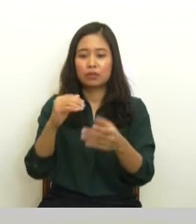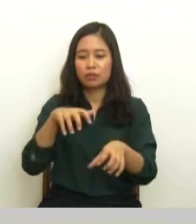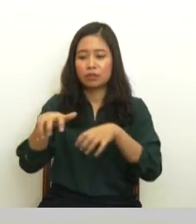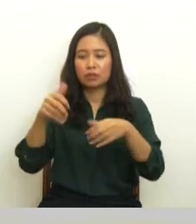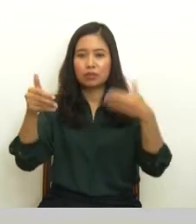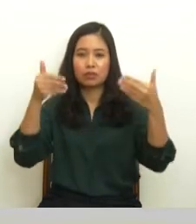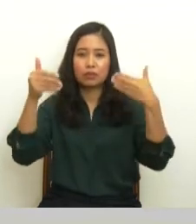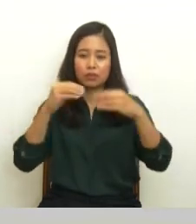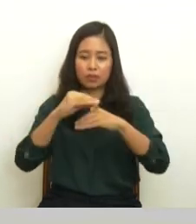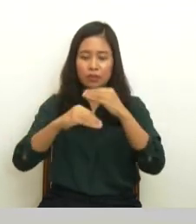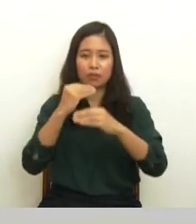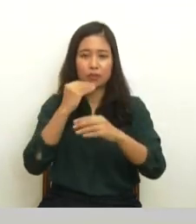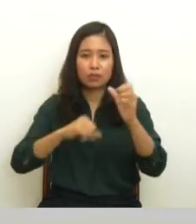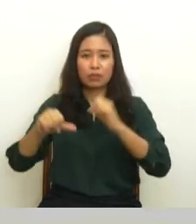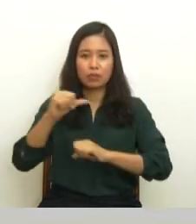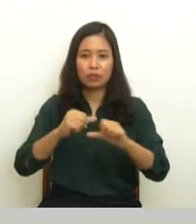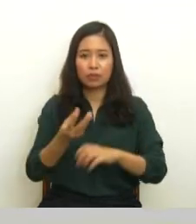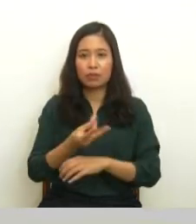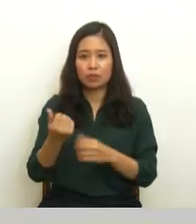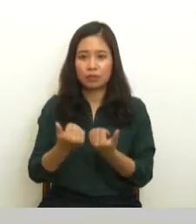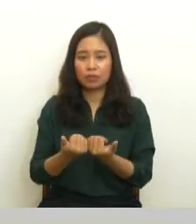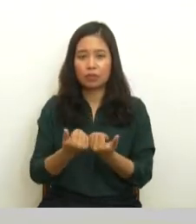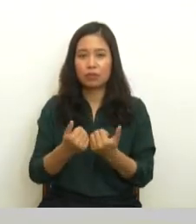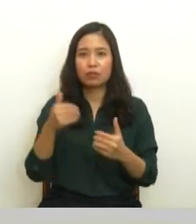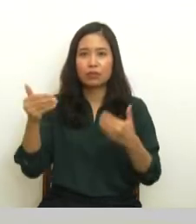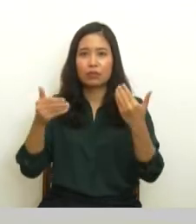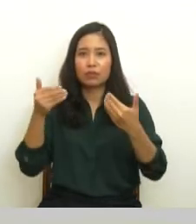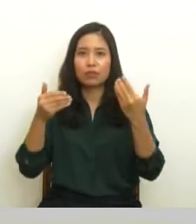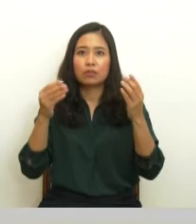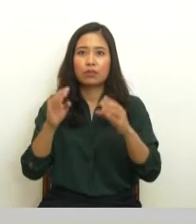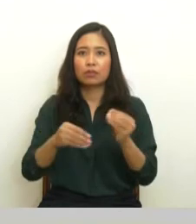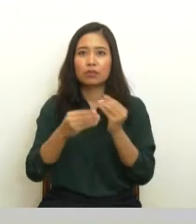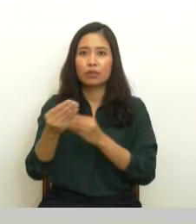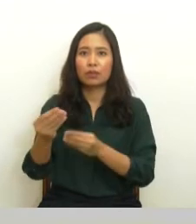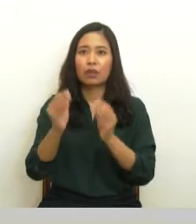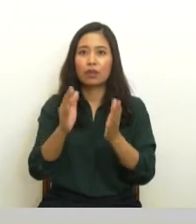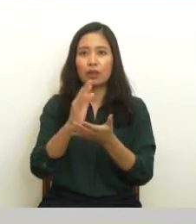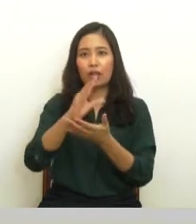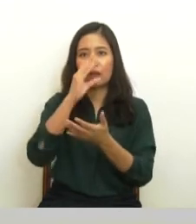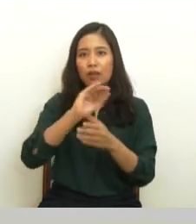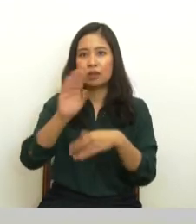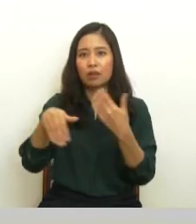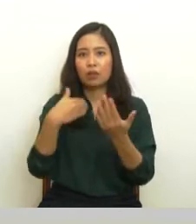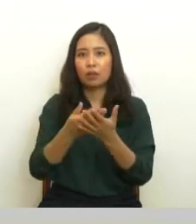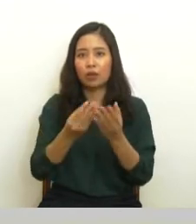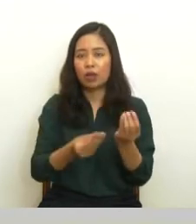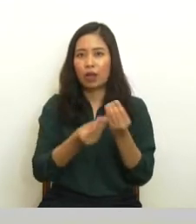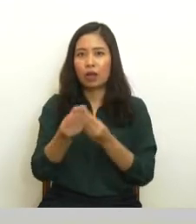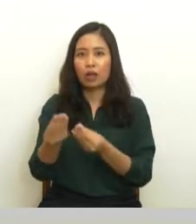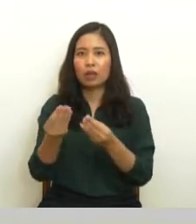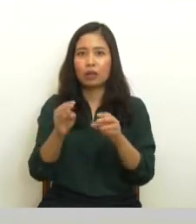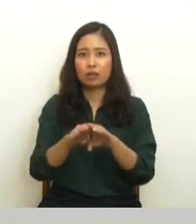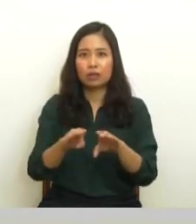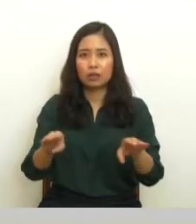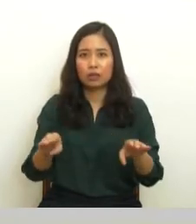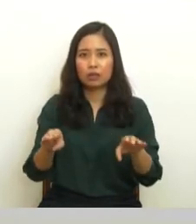Est freuenขอใหจัดกลจกรรมกับเด็ก・้าเรีนทุกคนโ Możeื่มุเน้วอย่น้อยเด็กอ่อ